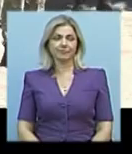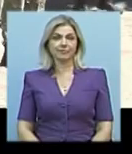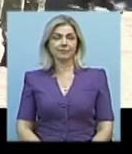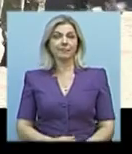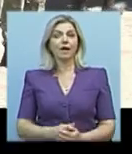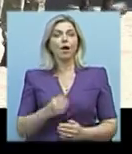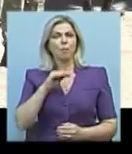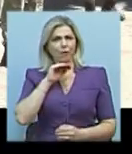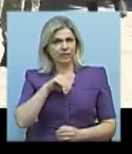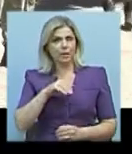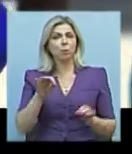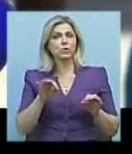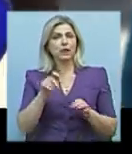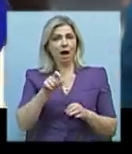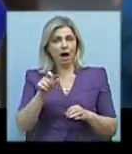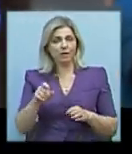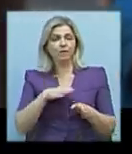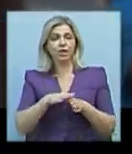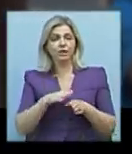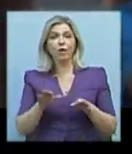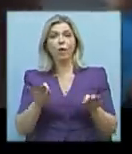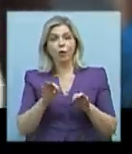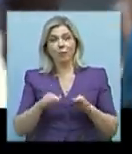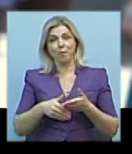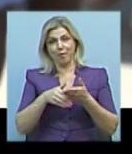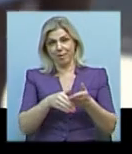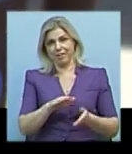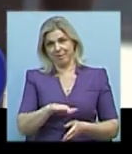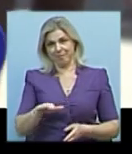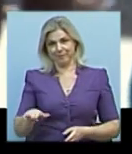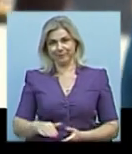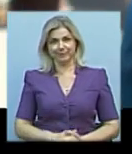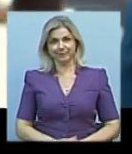Професійним музикантам виконувати композиції допомагала малеча.